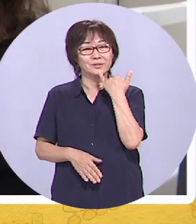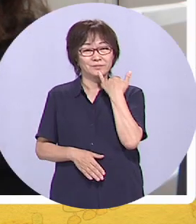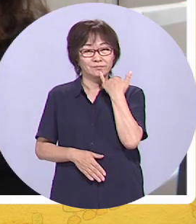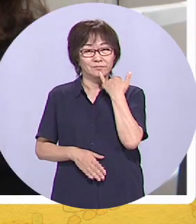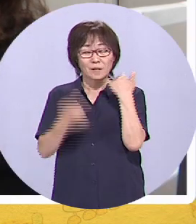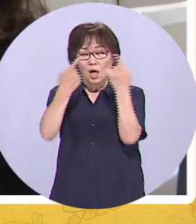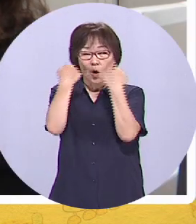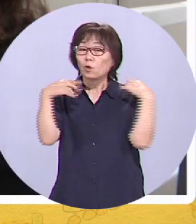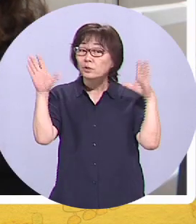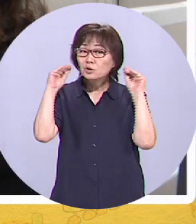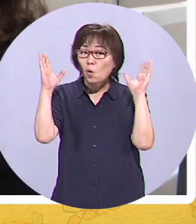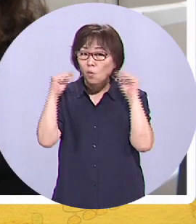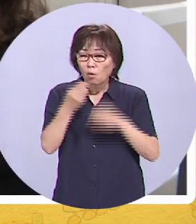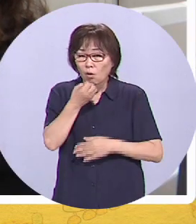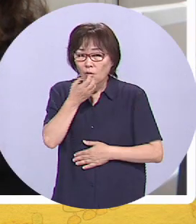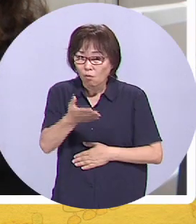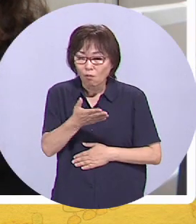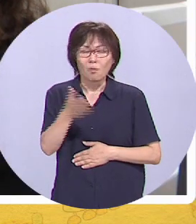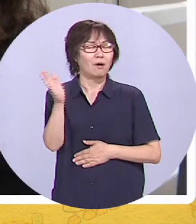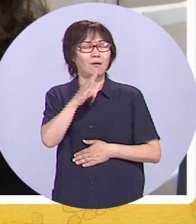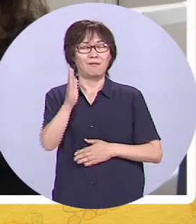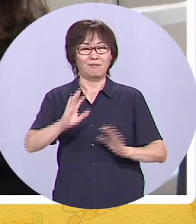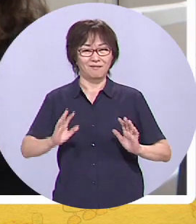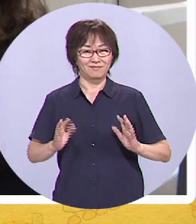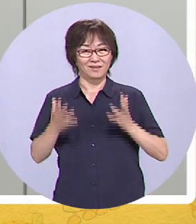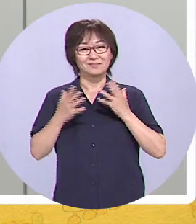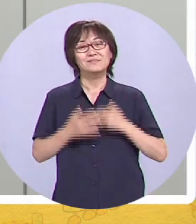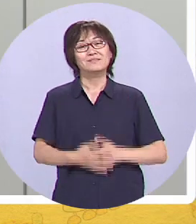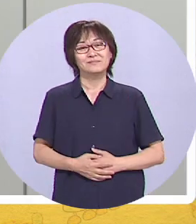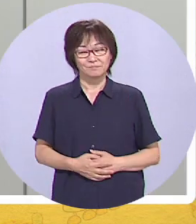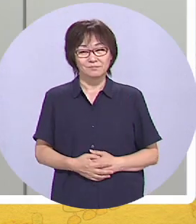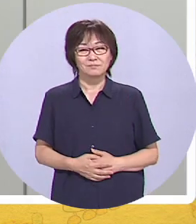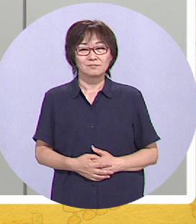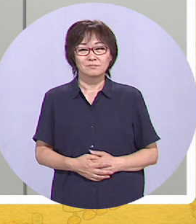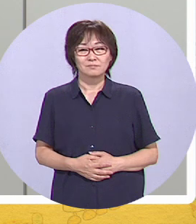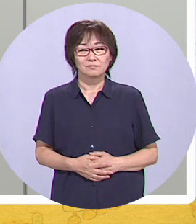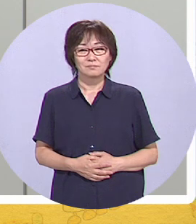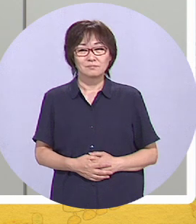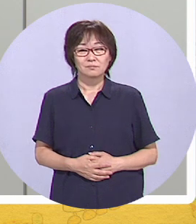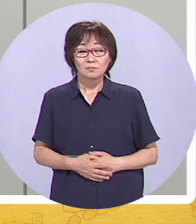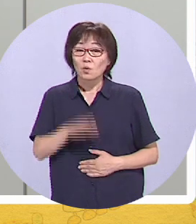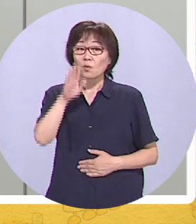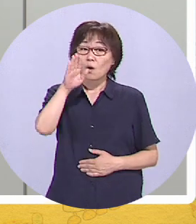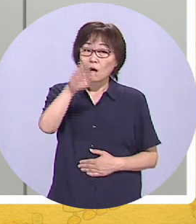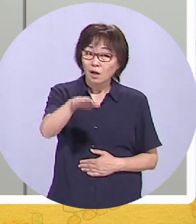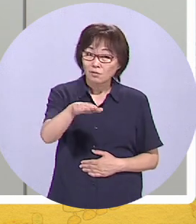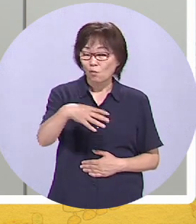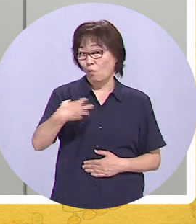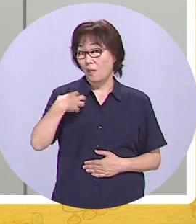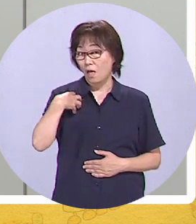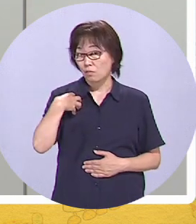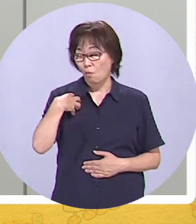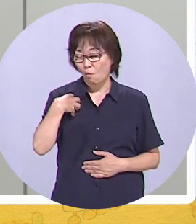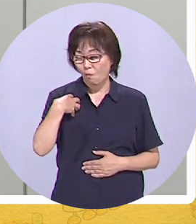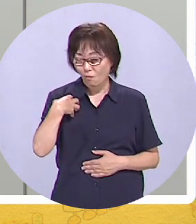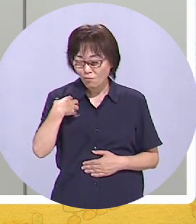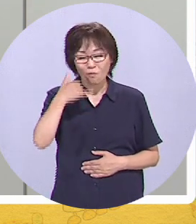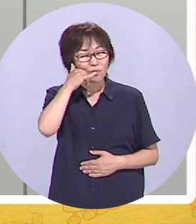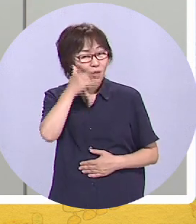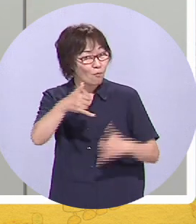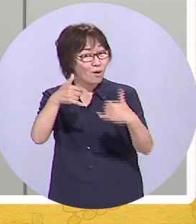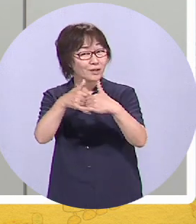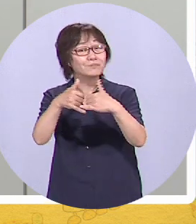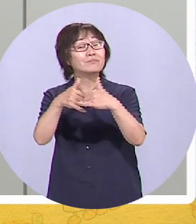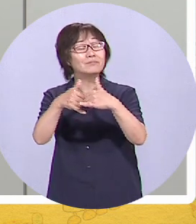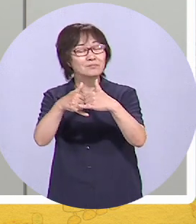人情報については外部に漏れる心配はありません。 この後該当機関の方とお話をして対応をお